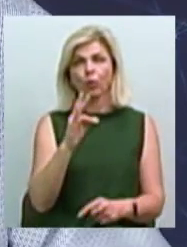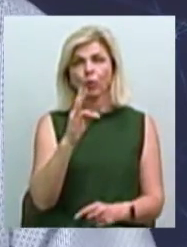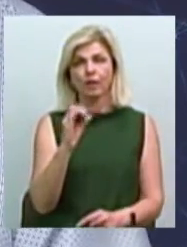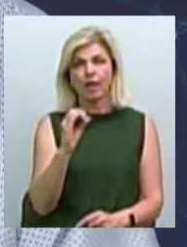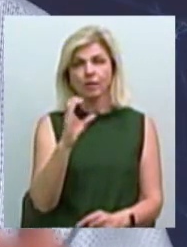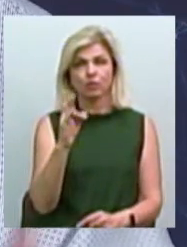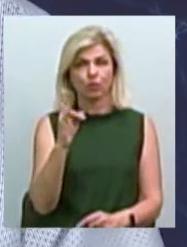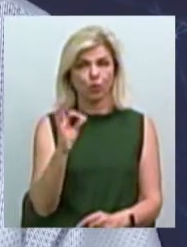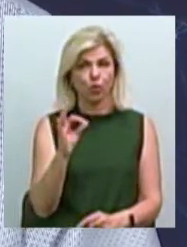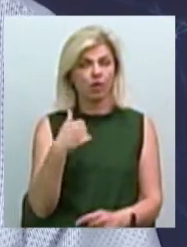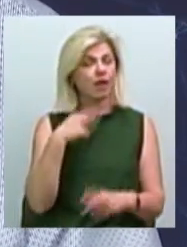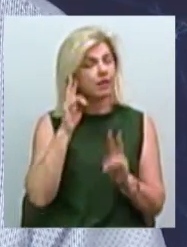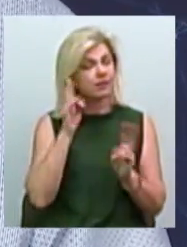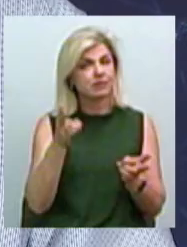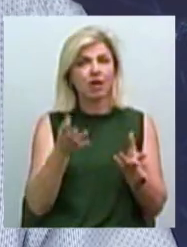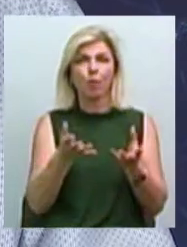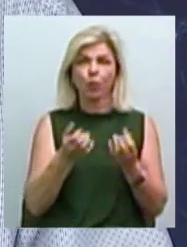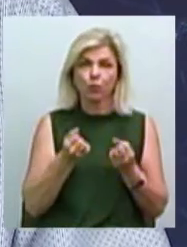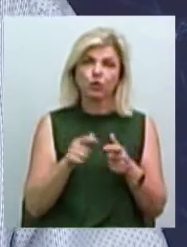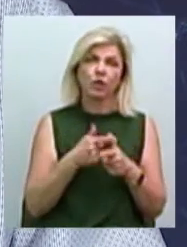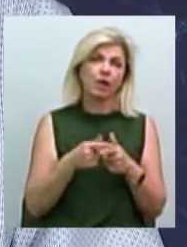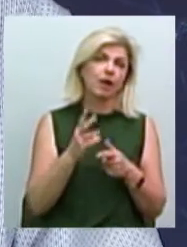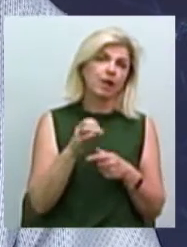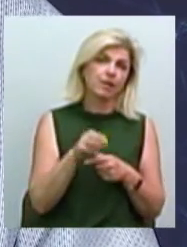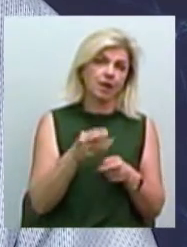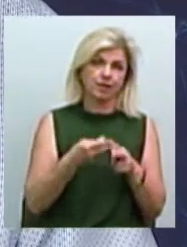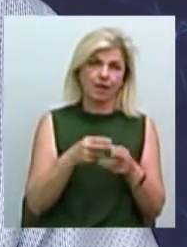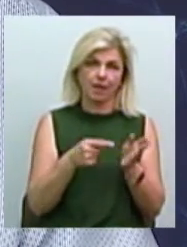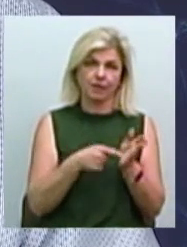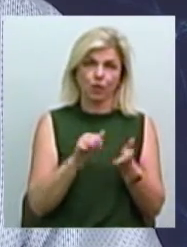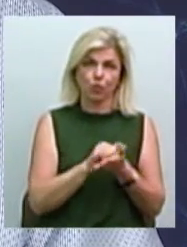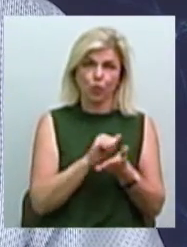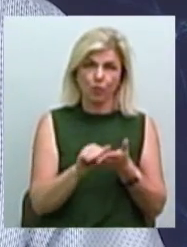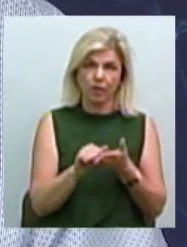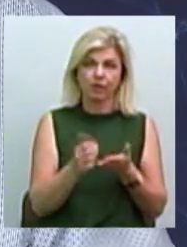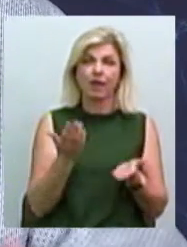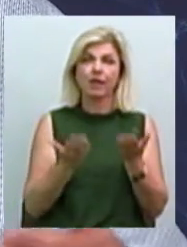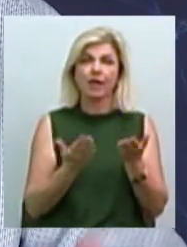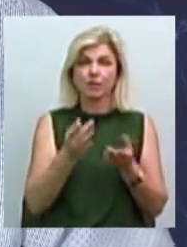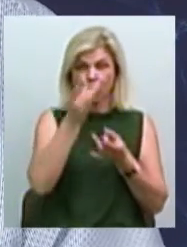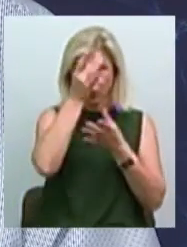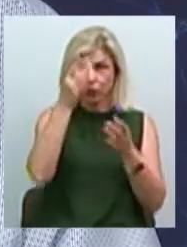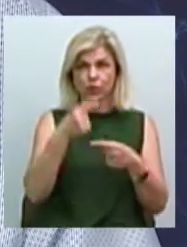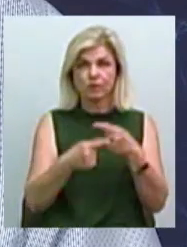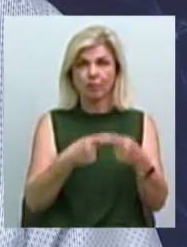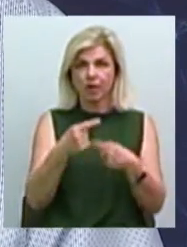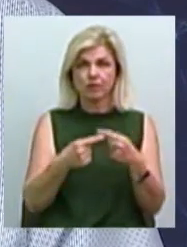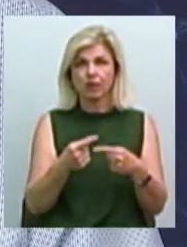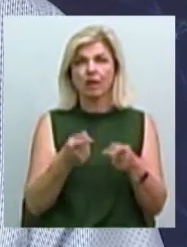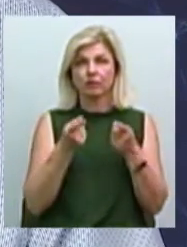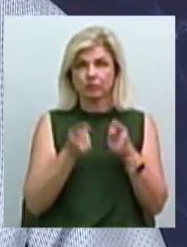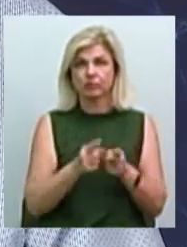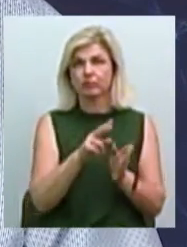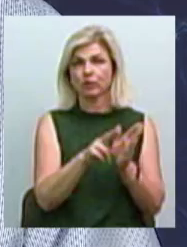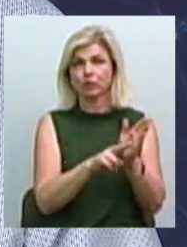к сожалению, получили ли они этот документ или нет, потому что если, допустим, это культурная спадщина, которая зарегистрирована в ЮНЕСКО,